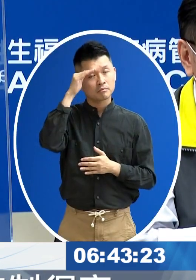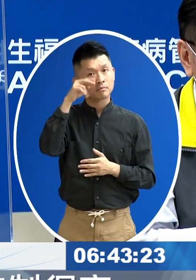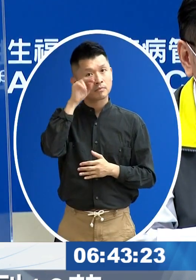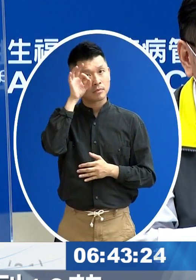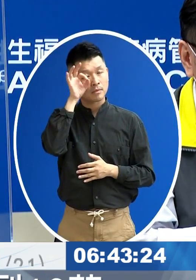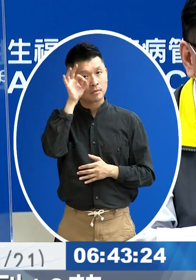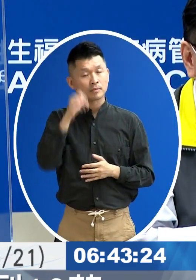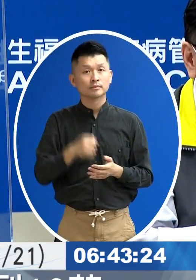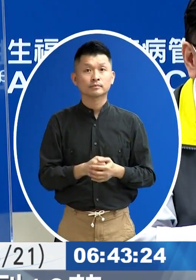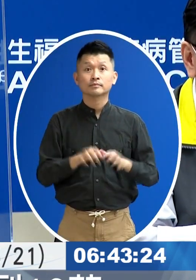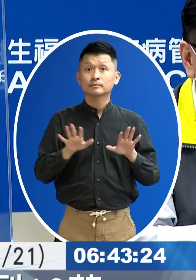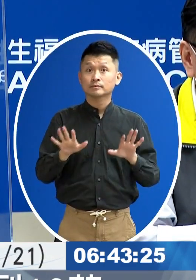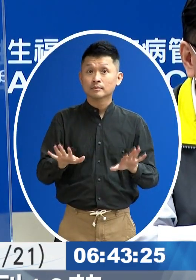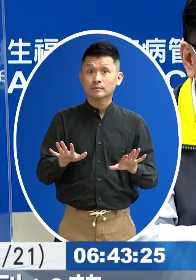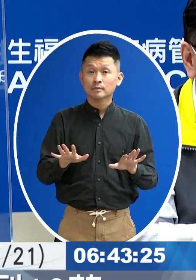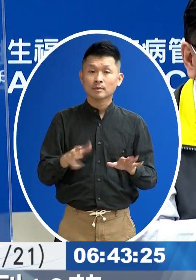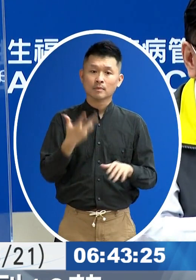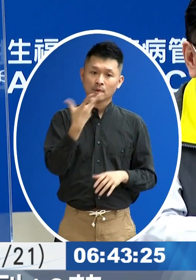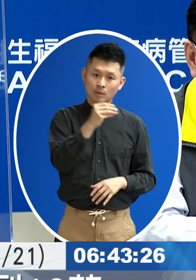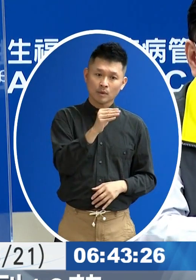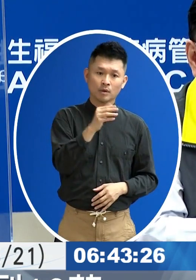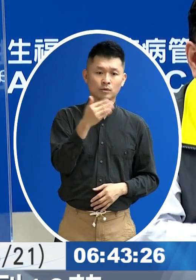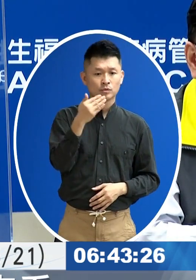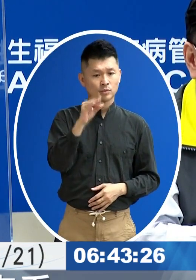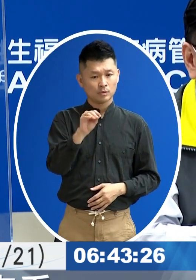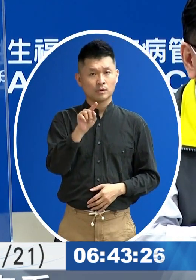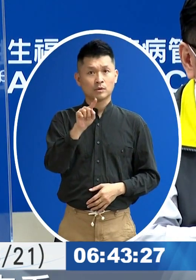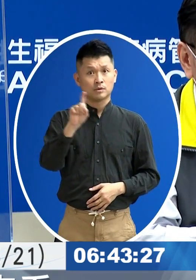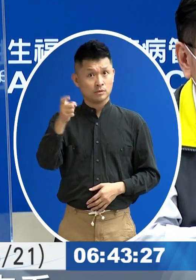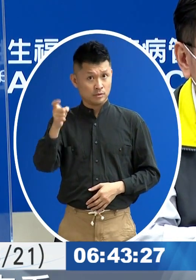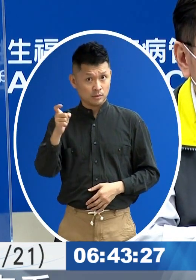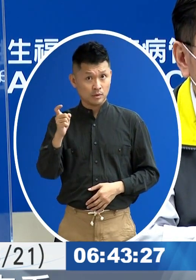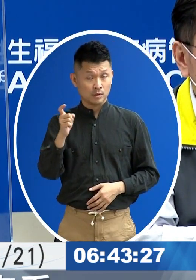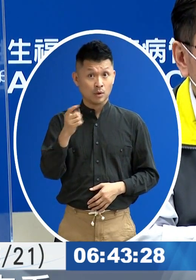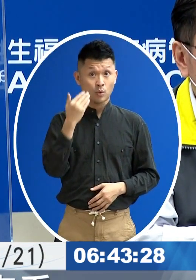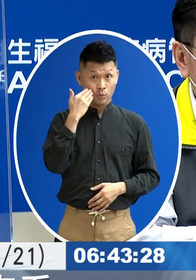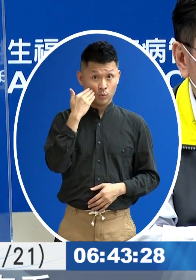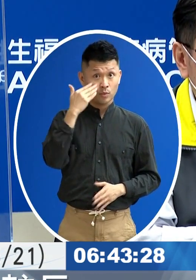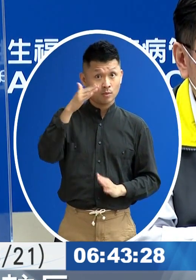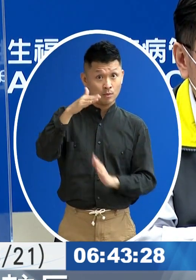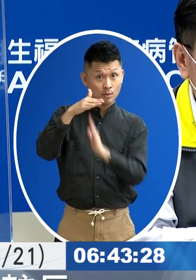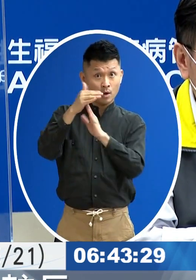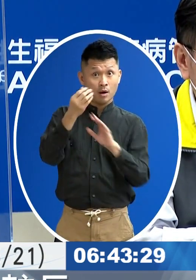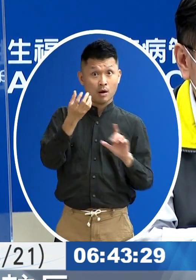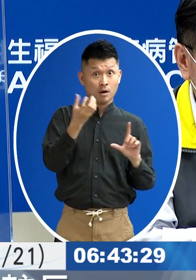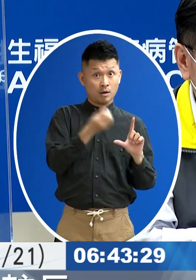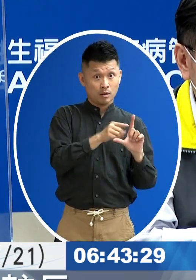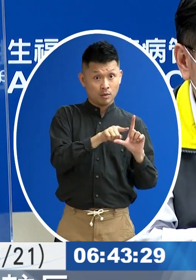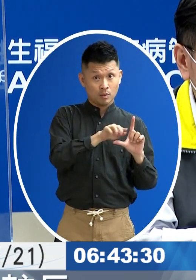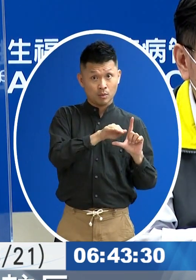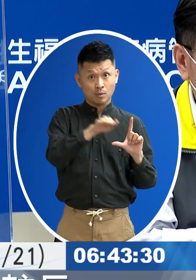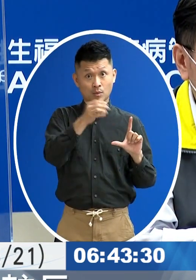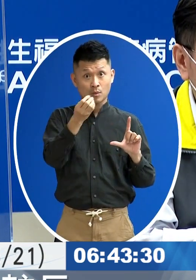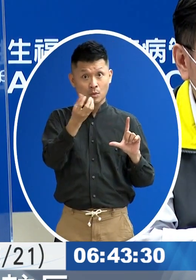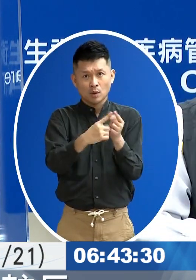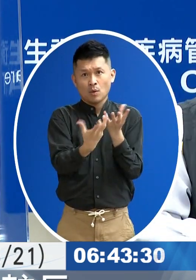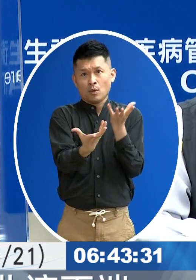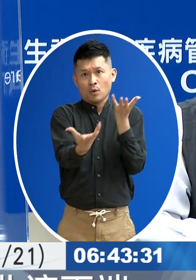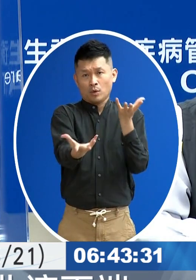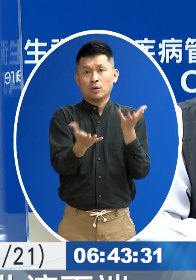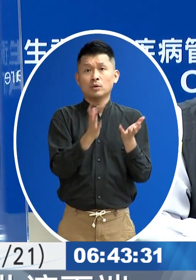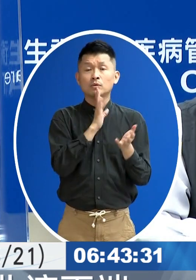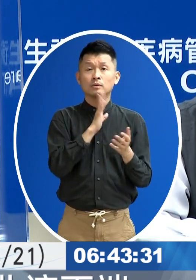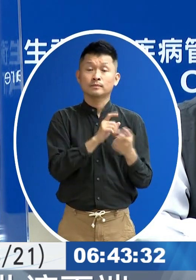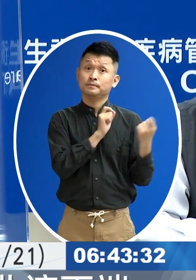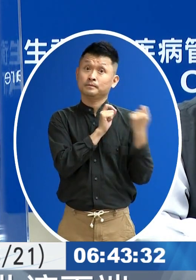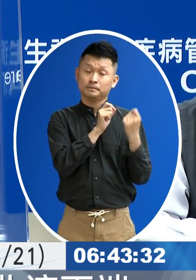这个现在的8-9万到10万，如果作为一个高点来看，那疫情恐怕会拖得比较长。然后